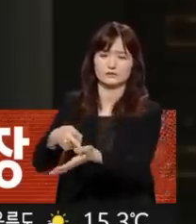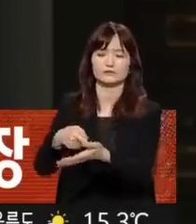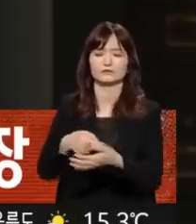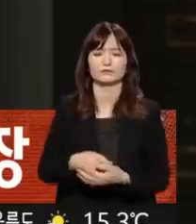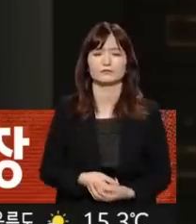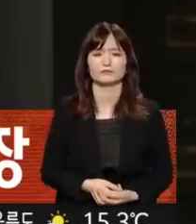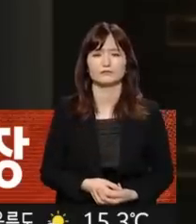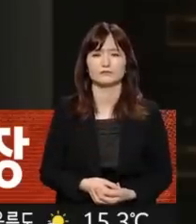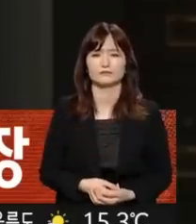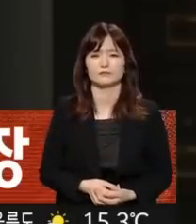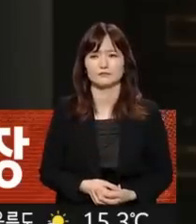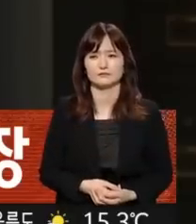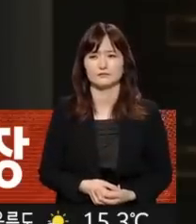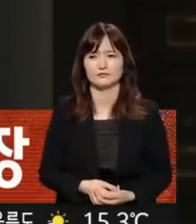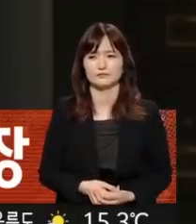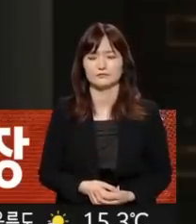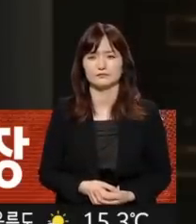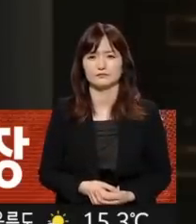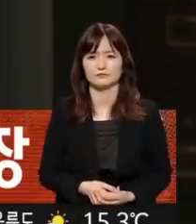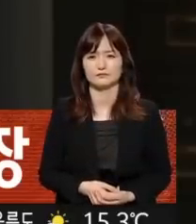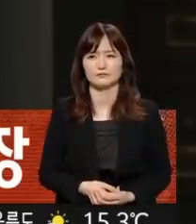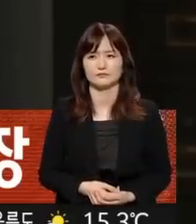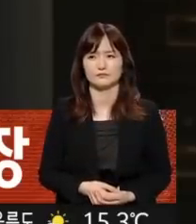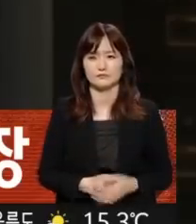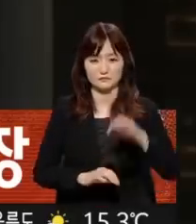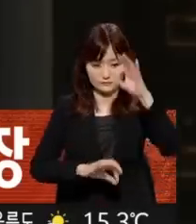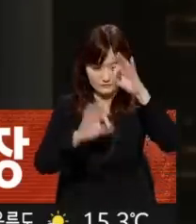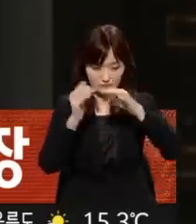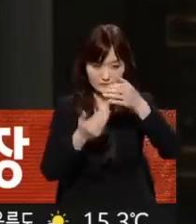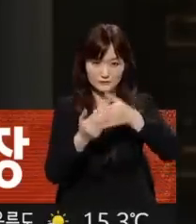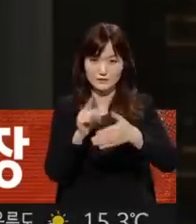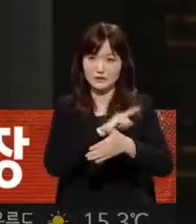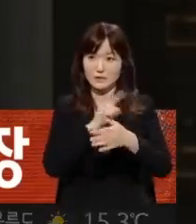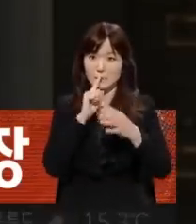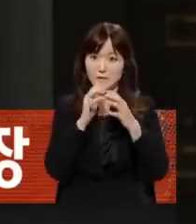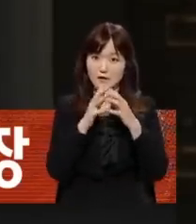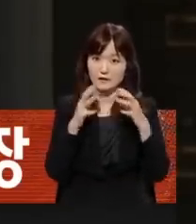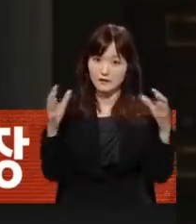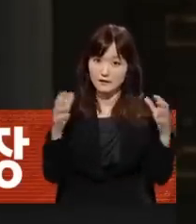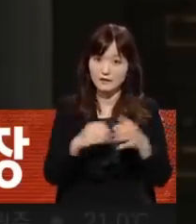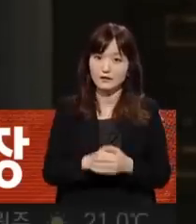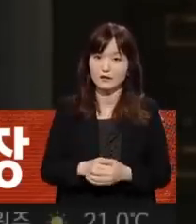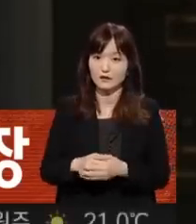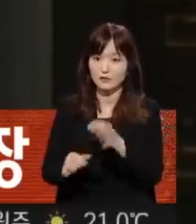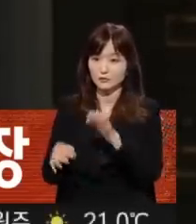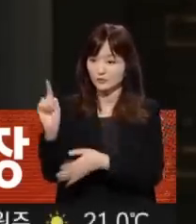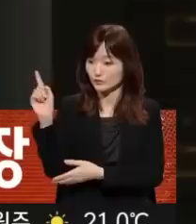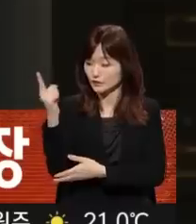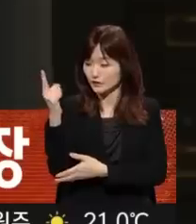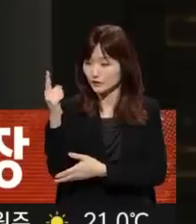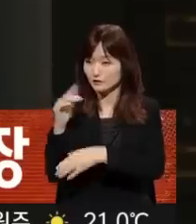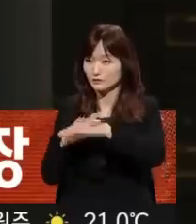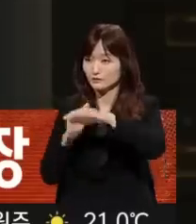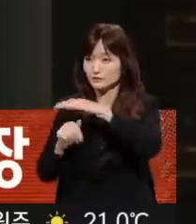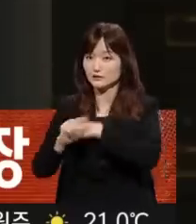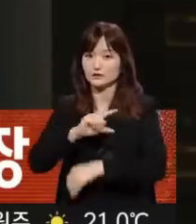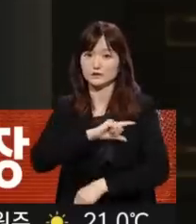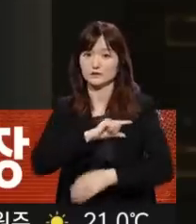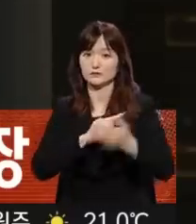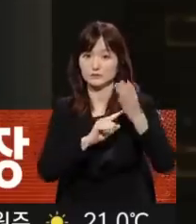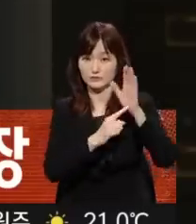이기자 일단 지금이 사건에서 가장 논란이 된 건이 해당 프로야구 선수의 이름을 공개해